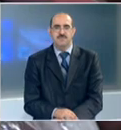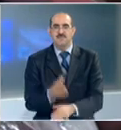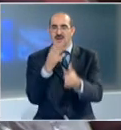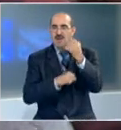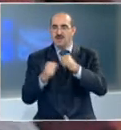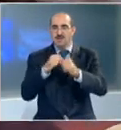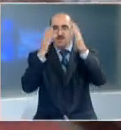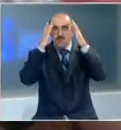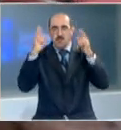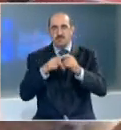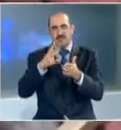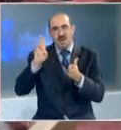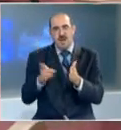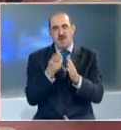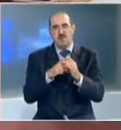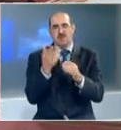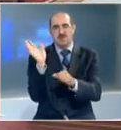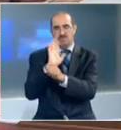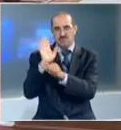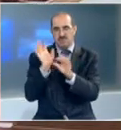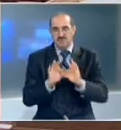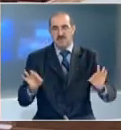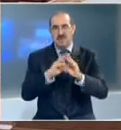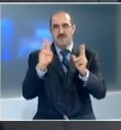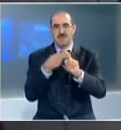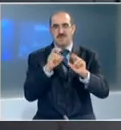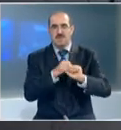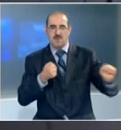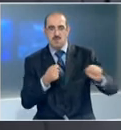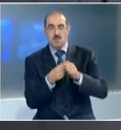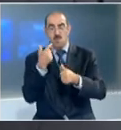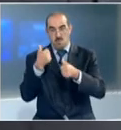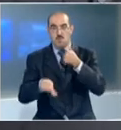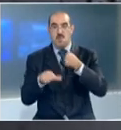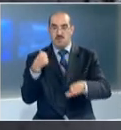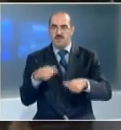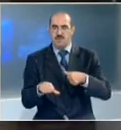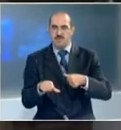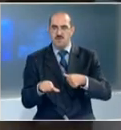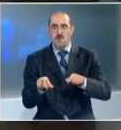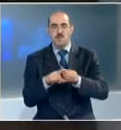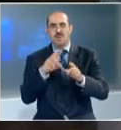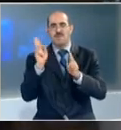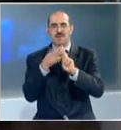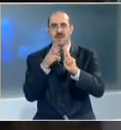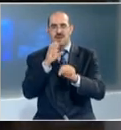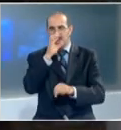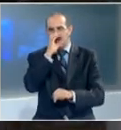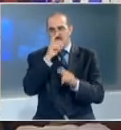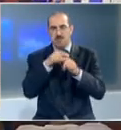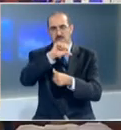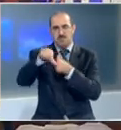وفي المشهد الثقافي إعادة تهيئة قاعة سينما السعادة بمدينة معسكر بتقنيات حديثة، وبجلمة تواصل فعاليات